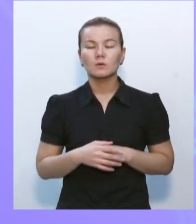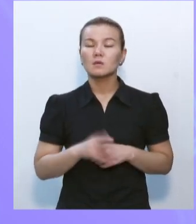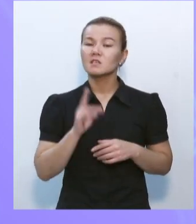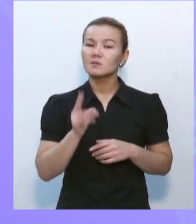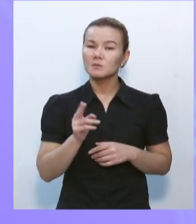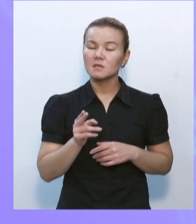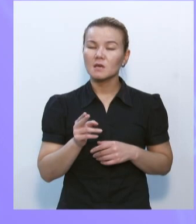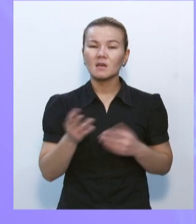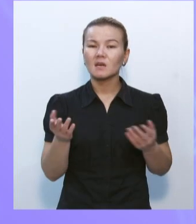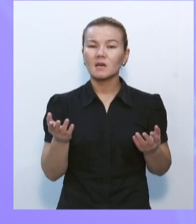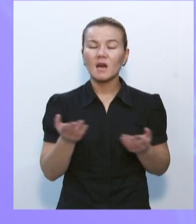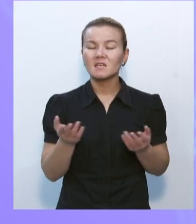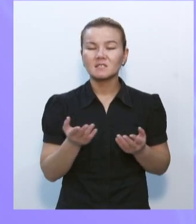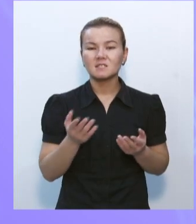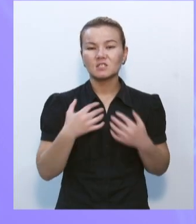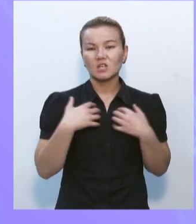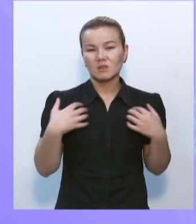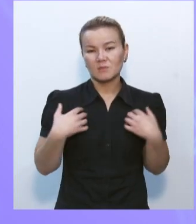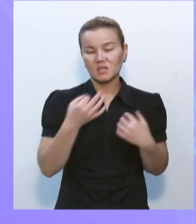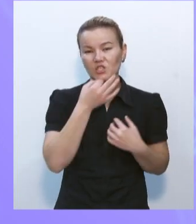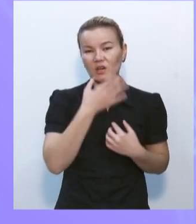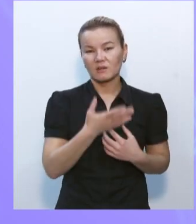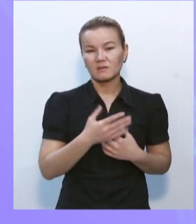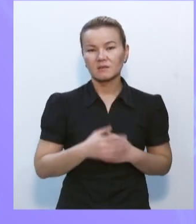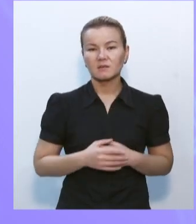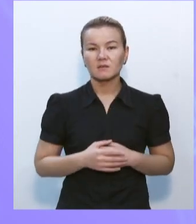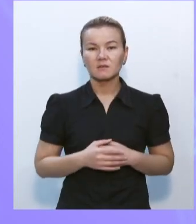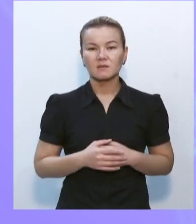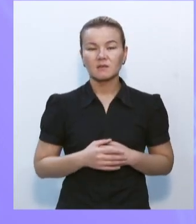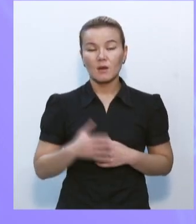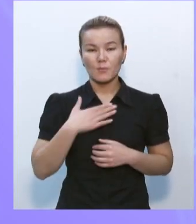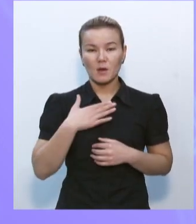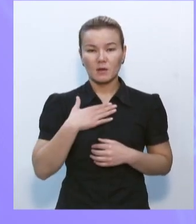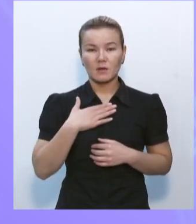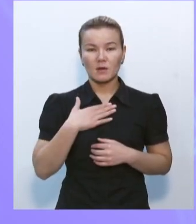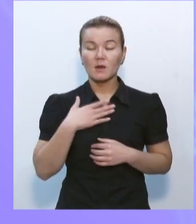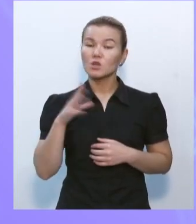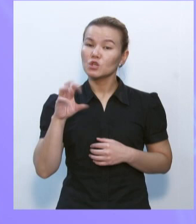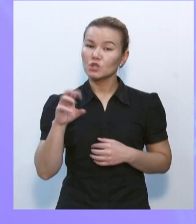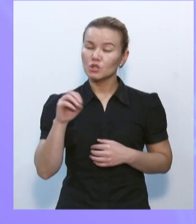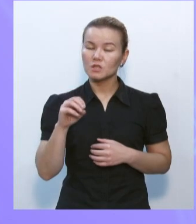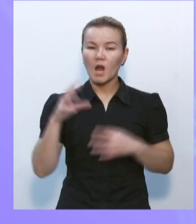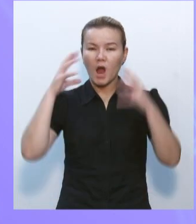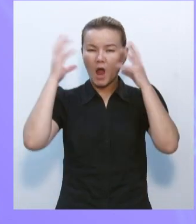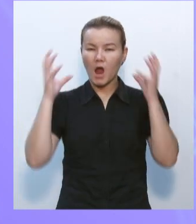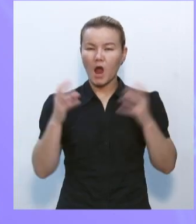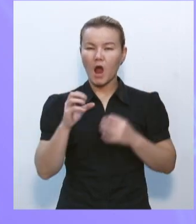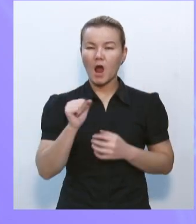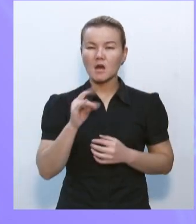Кимге кайсы жаныбар жагат? Мага ит, арстан